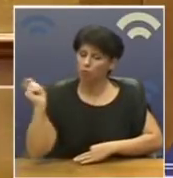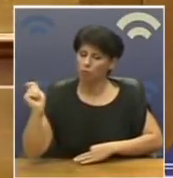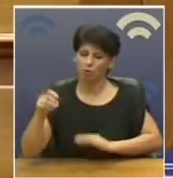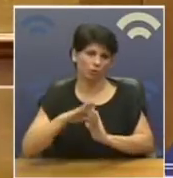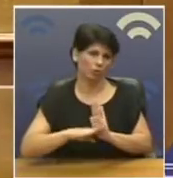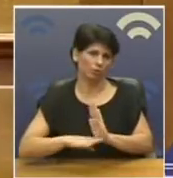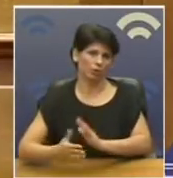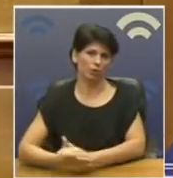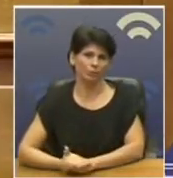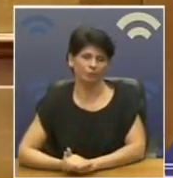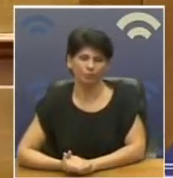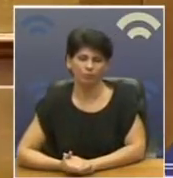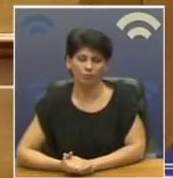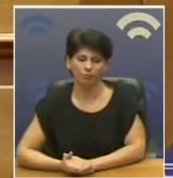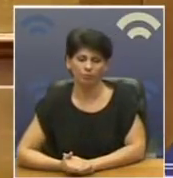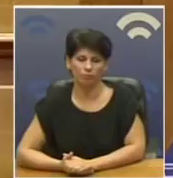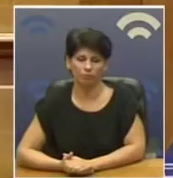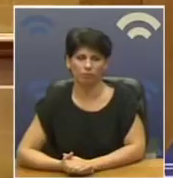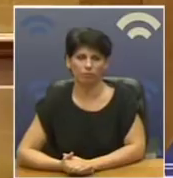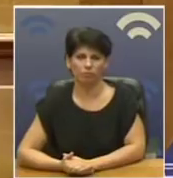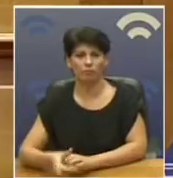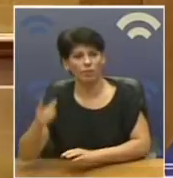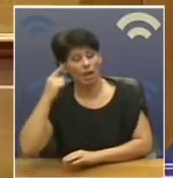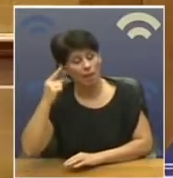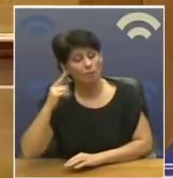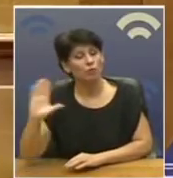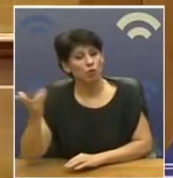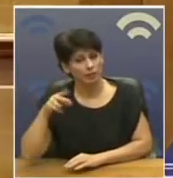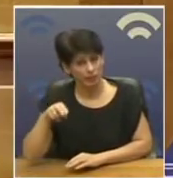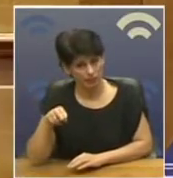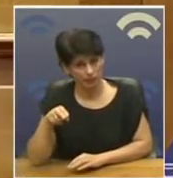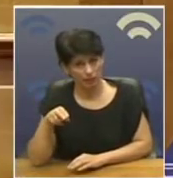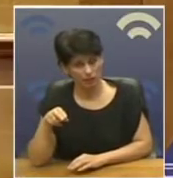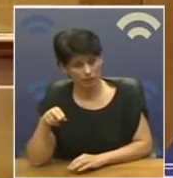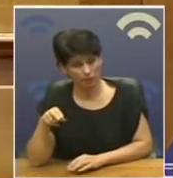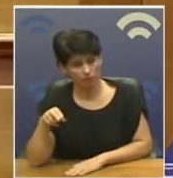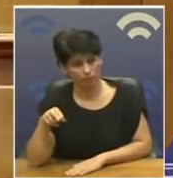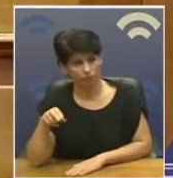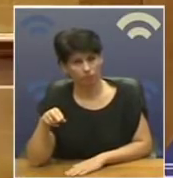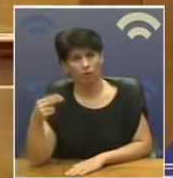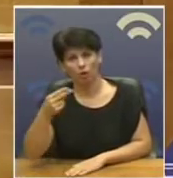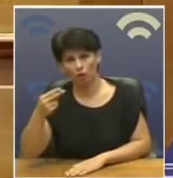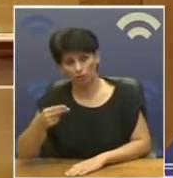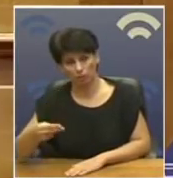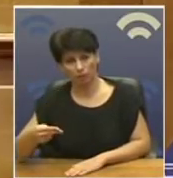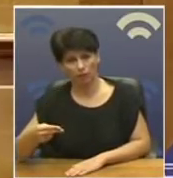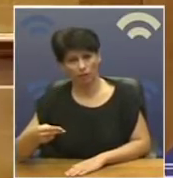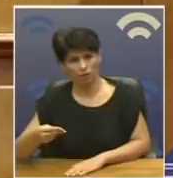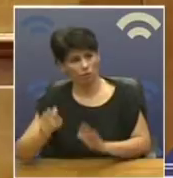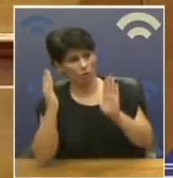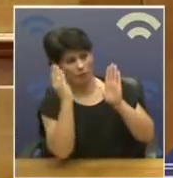συστήματος. Η άποψη σε ό,τι αφορά το ζήτημα των υποθέσεων που έχουν μπει στο